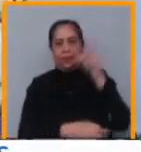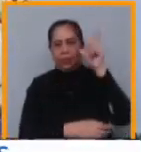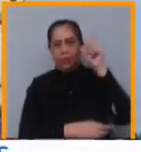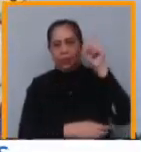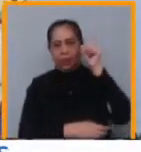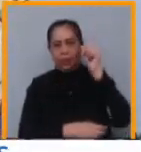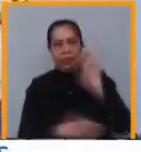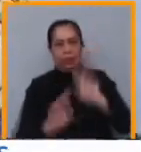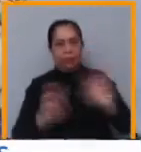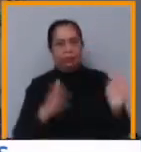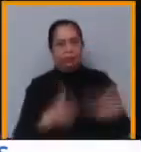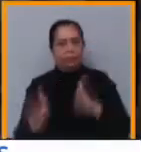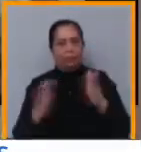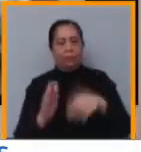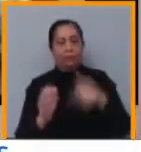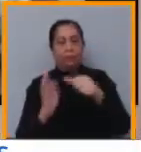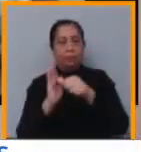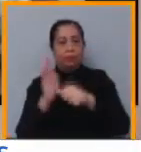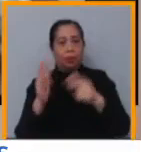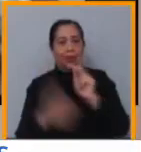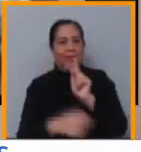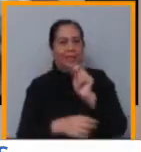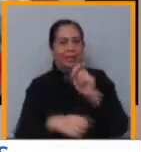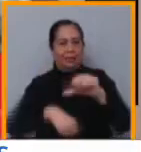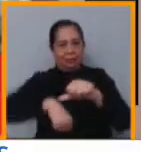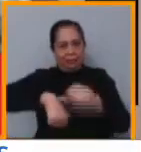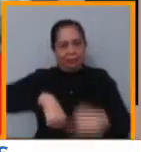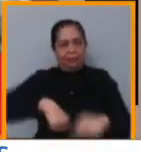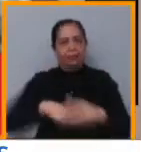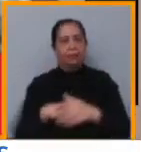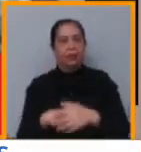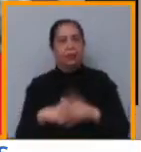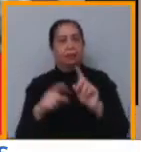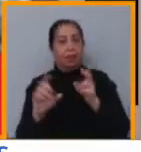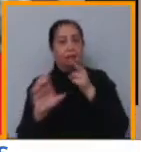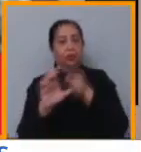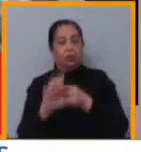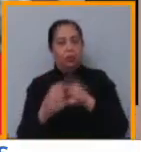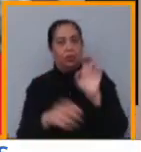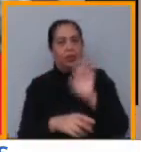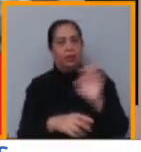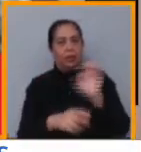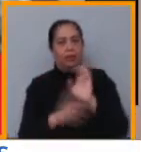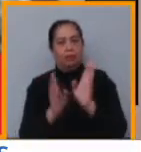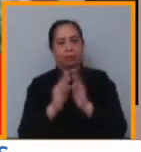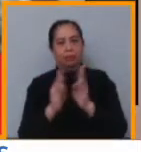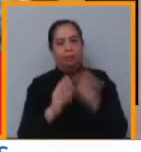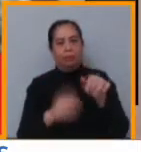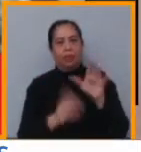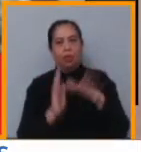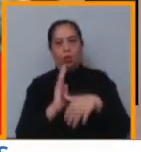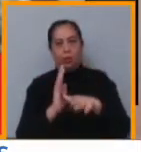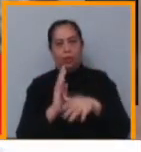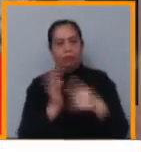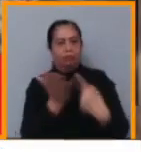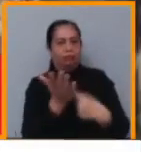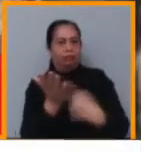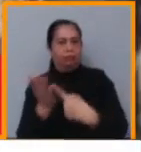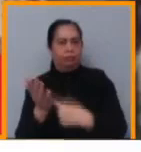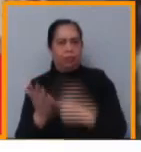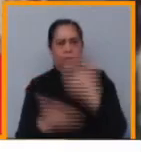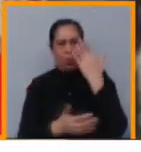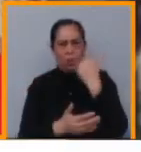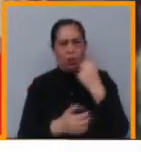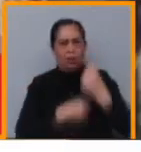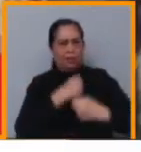kanyang operasyon sa tuhod. Pero lumahok si Atienza sa e-rally ng COMELEC, tinalakay niya kung bakit naghihirap ang mga